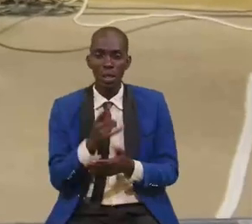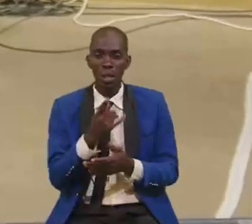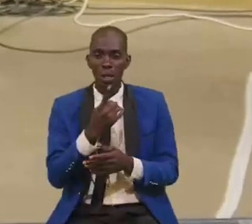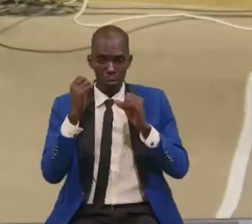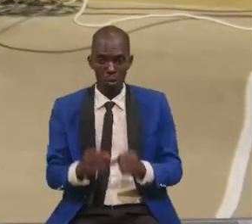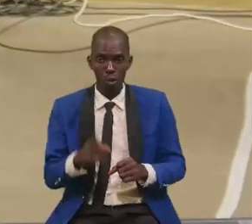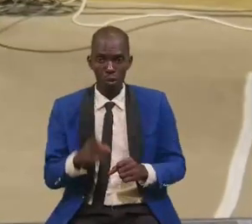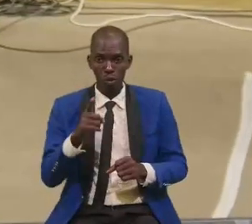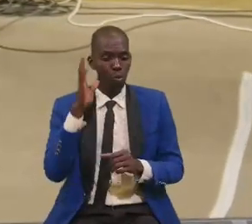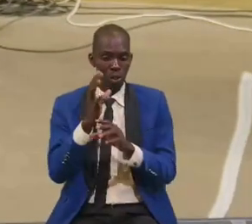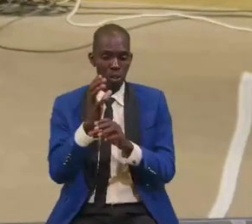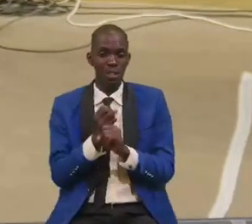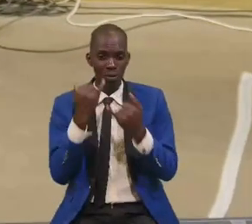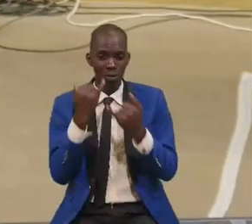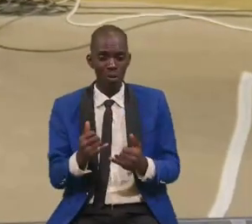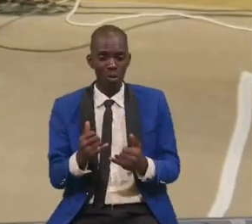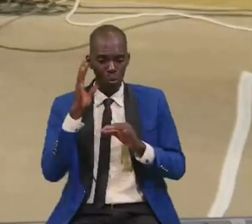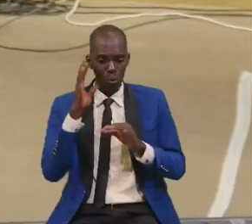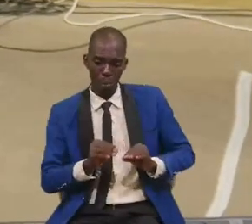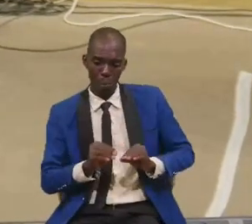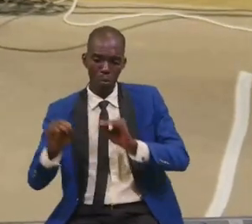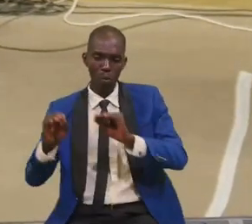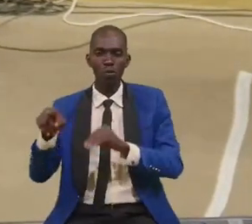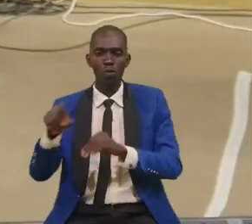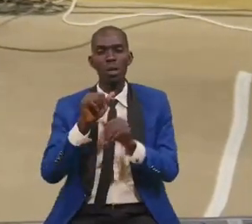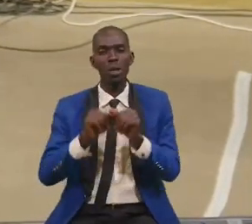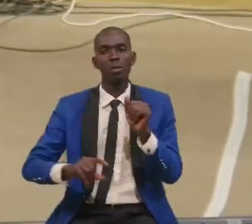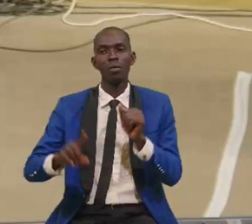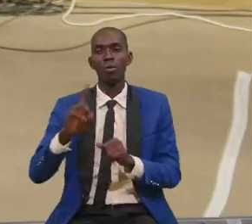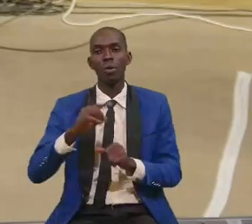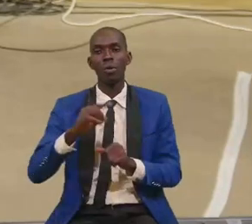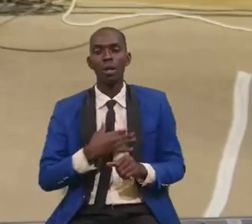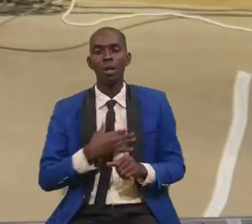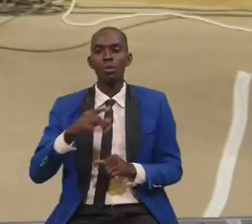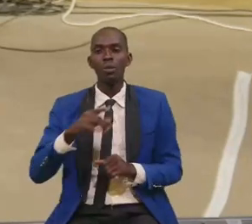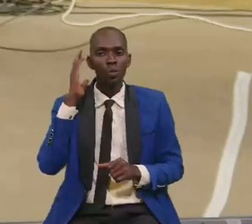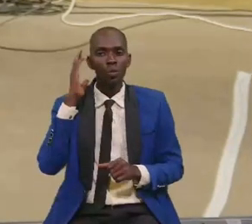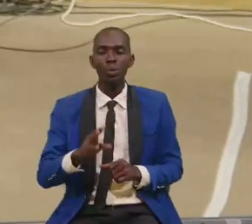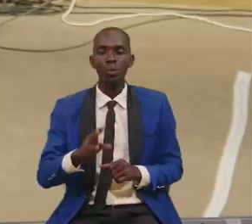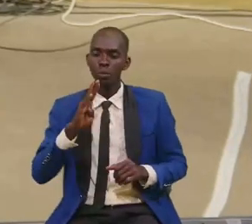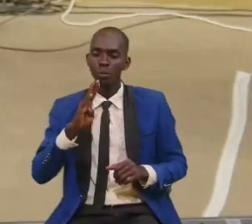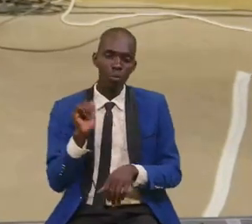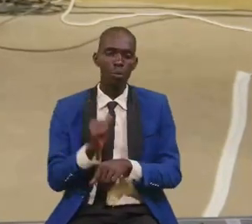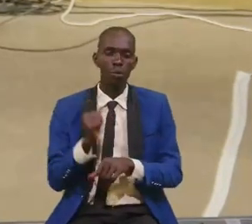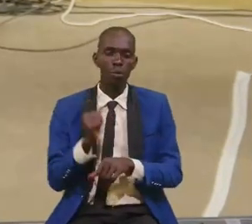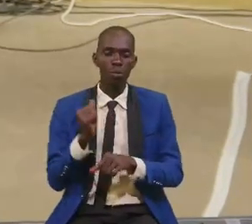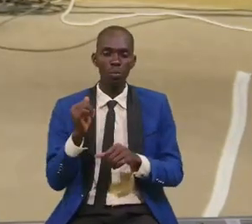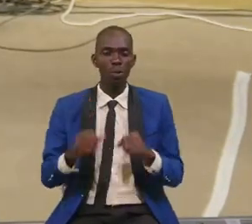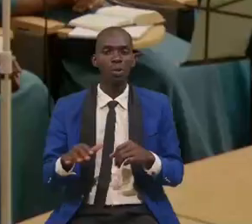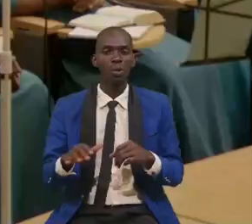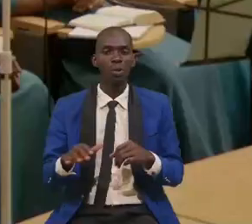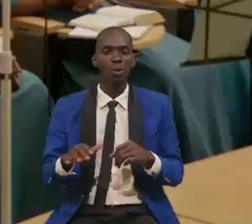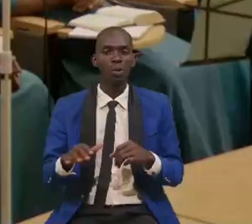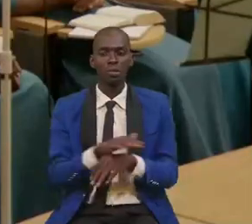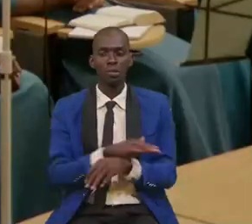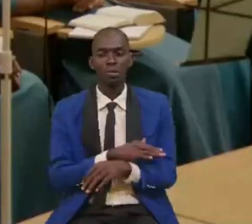recevoir vous fera bouger partout et vous serez efficace, dynamique, comme témoin au